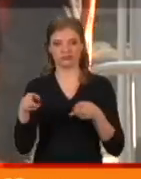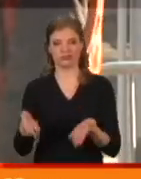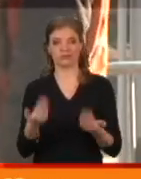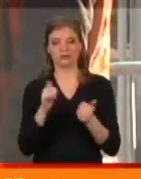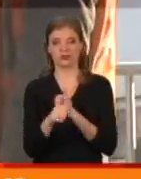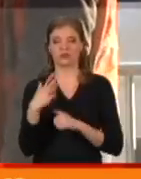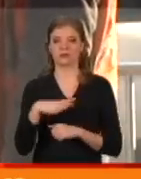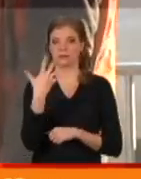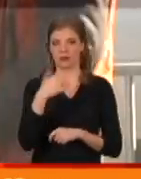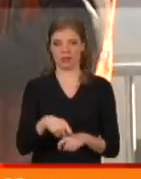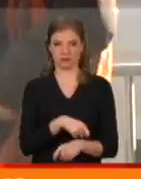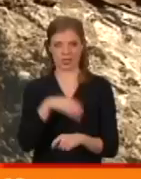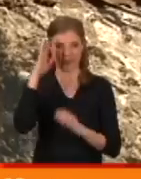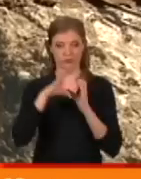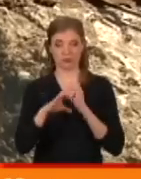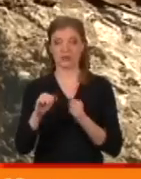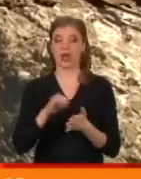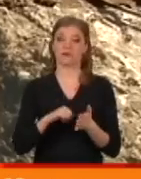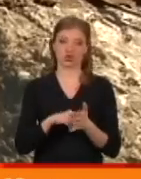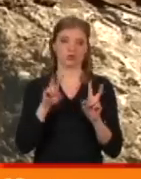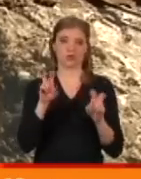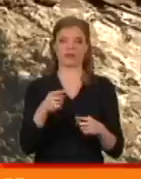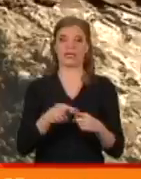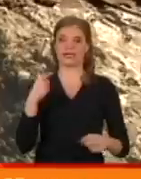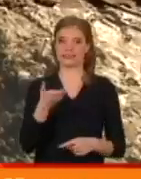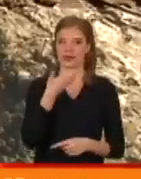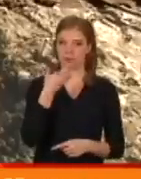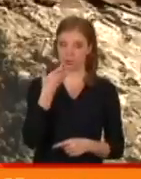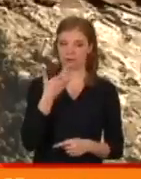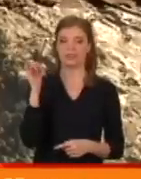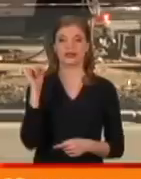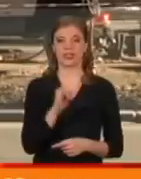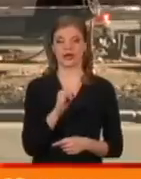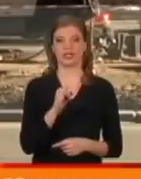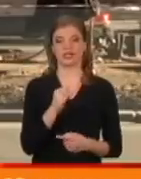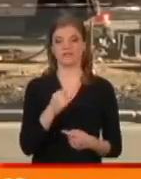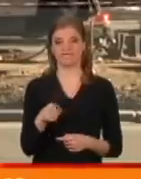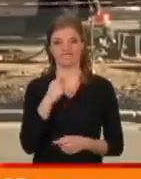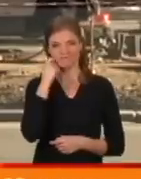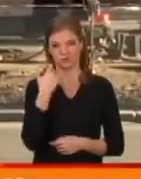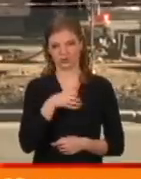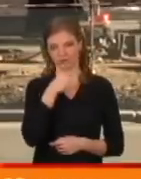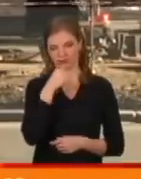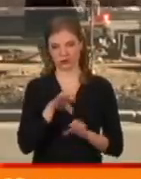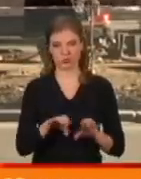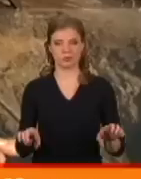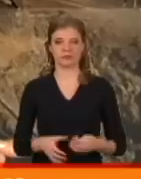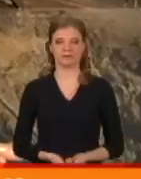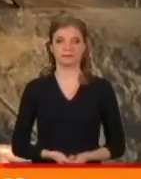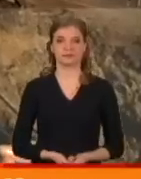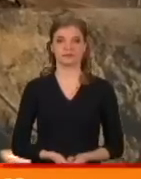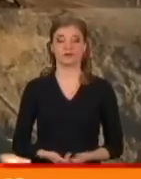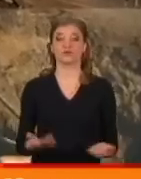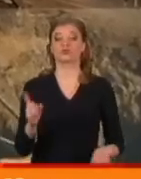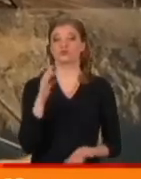щонайменше 5 метрів водопроводу, а причиною називають різке потепління та солідний вік труб. Ну, що